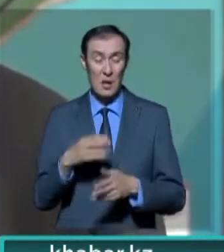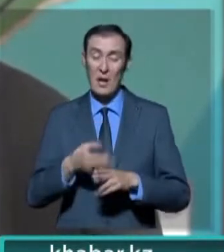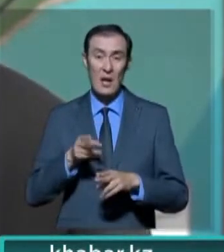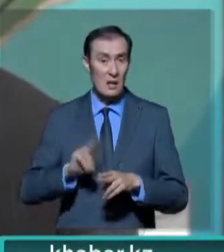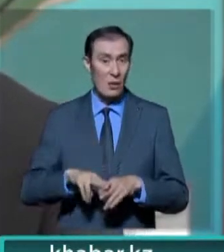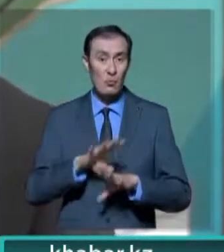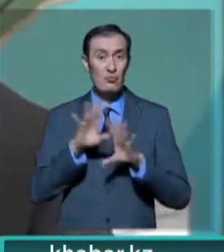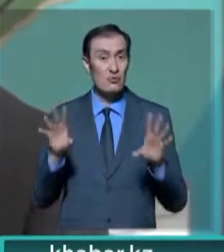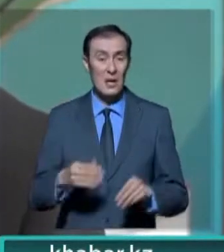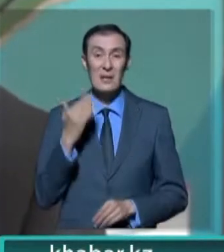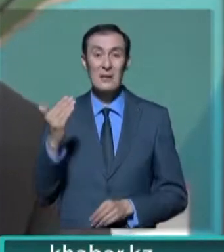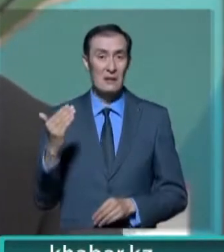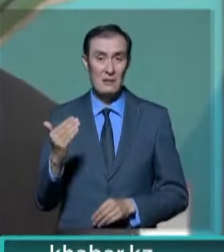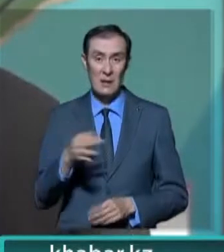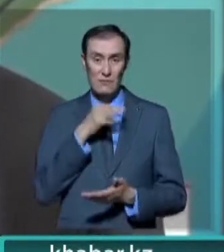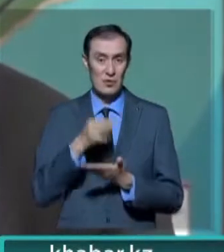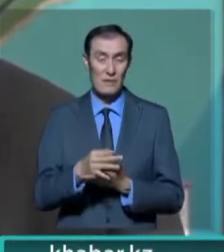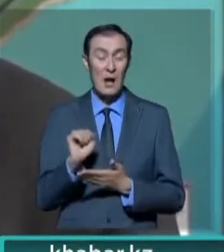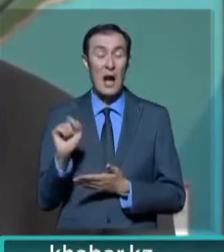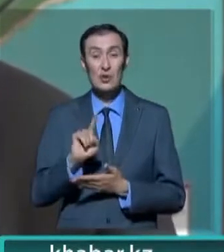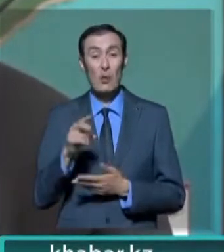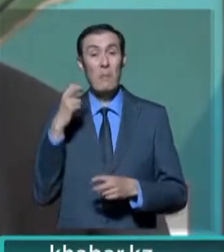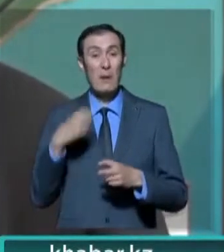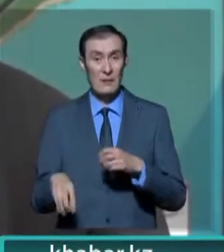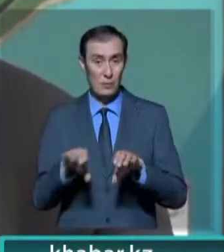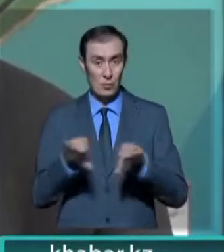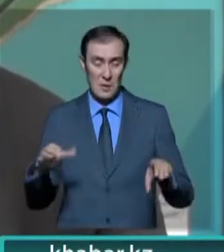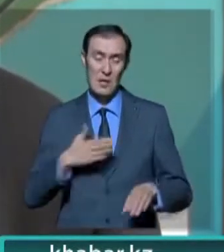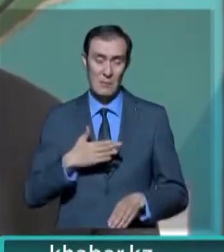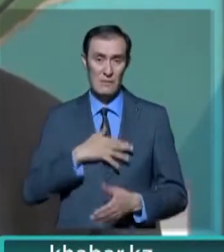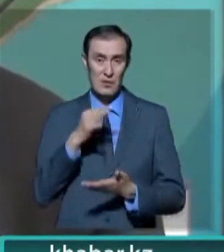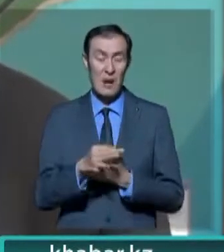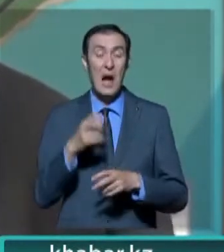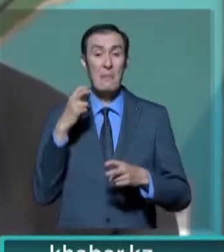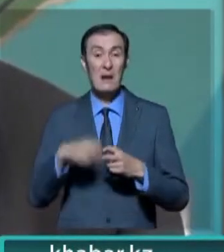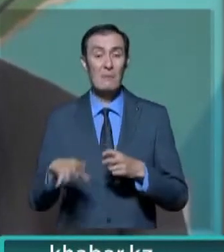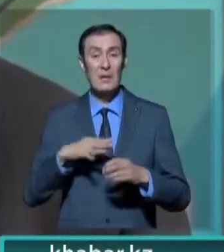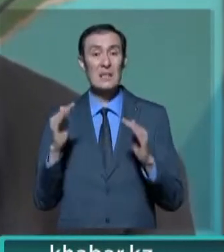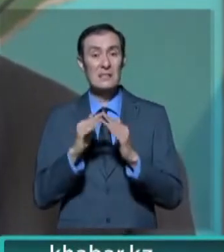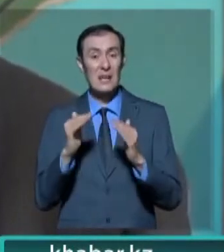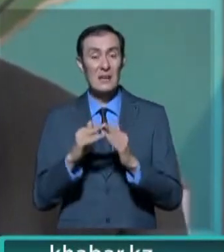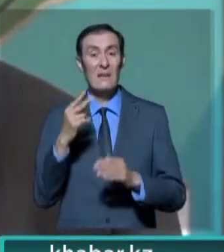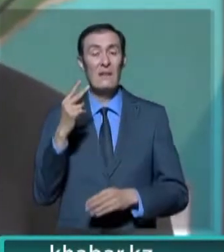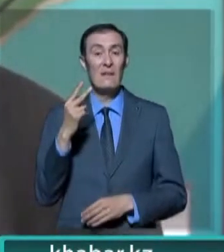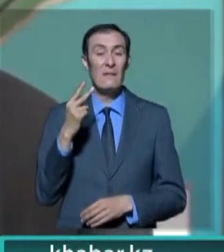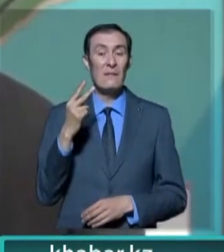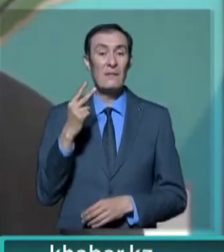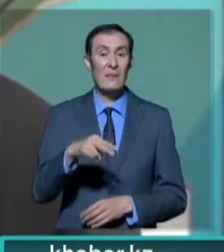уже их не ответственность. А то, что порыв, это моя ответственность. А порыв был от здания 20-30 метров.